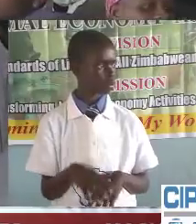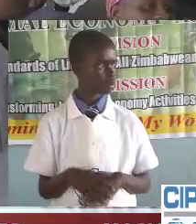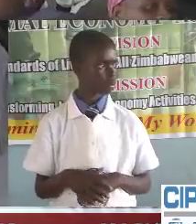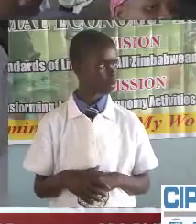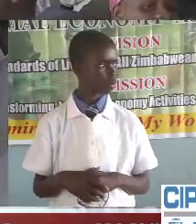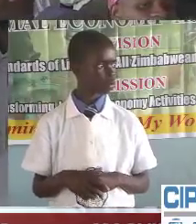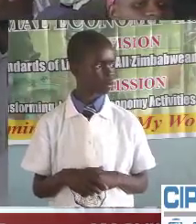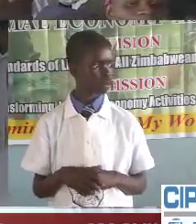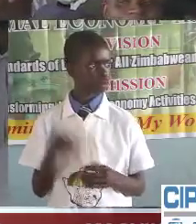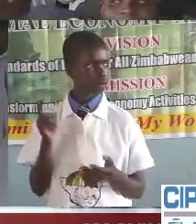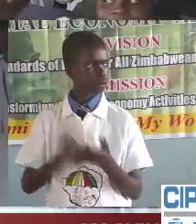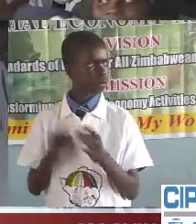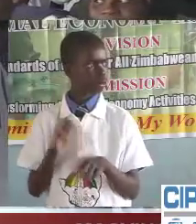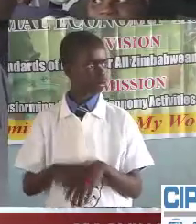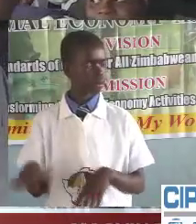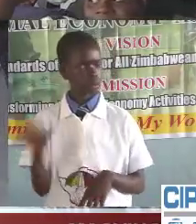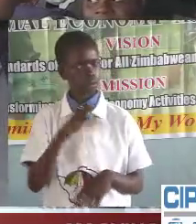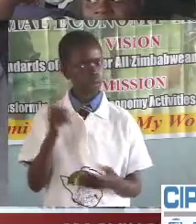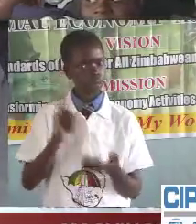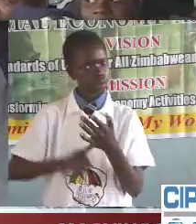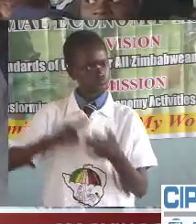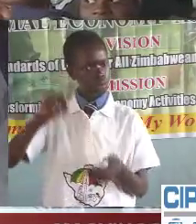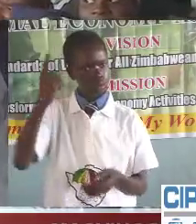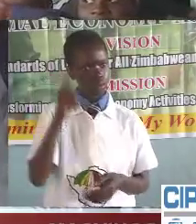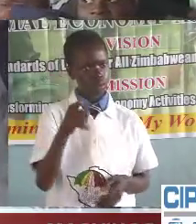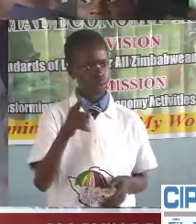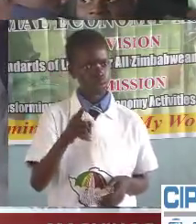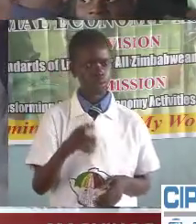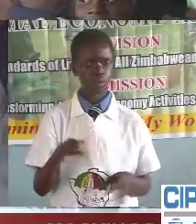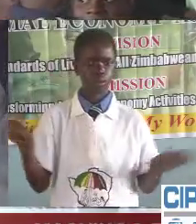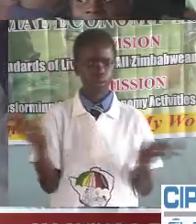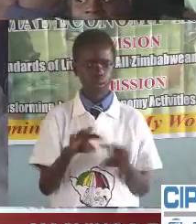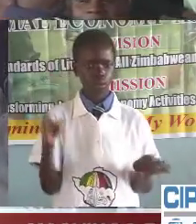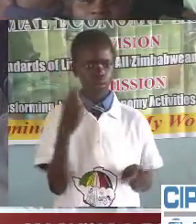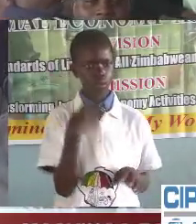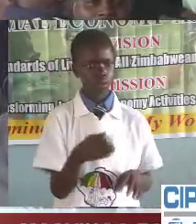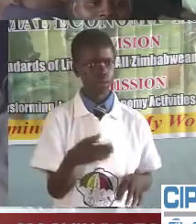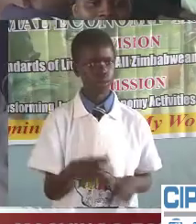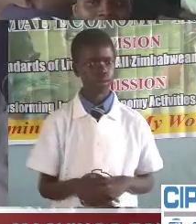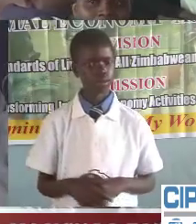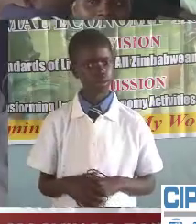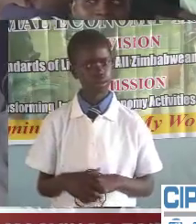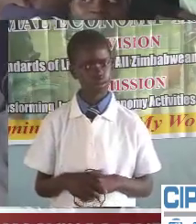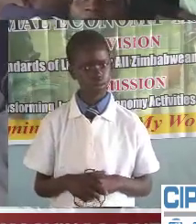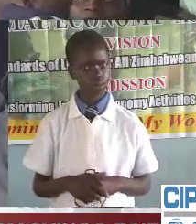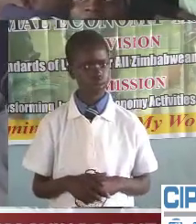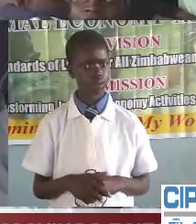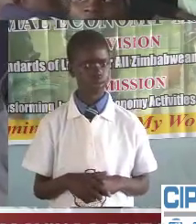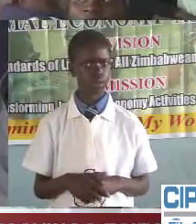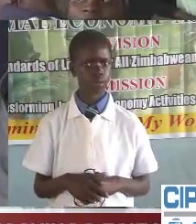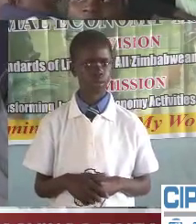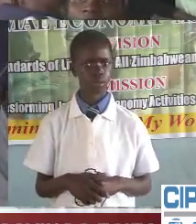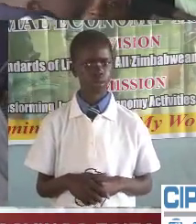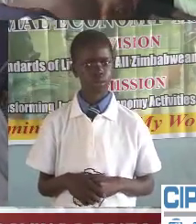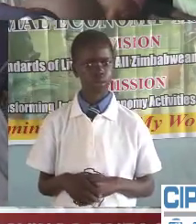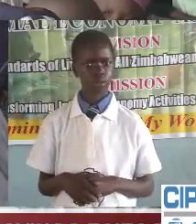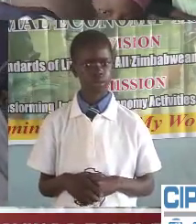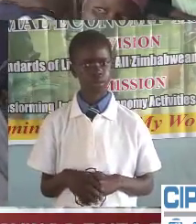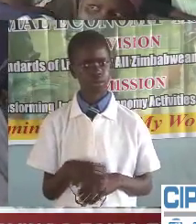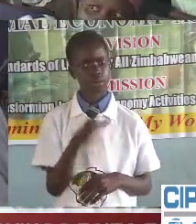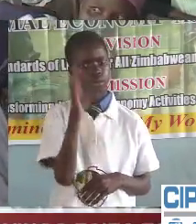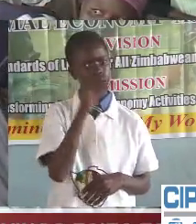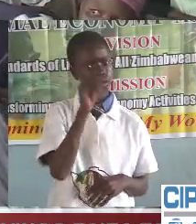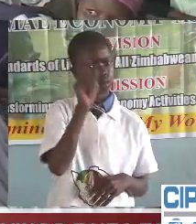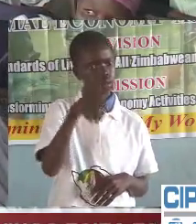ndinoda kuti kwekutanga zvisati zvamboitika pave neinonzi Constituency Development